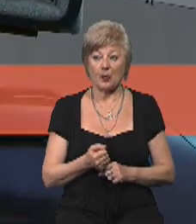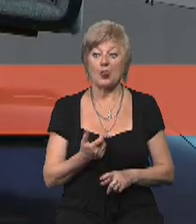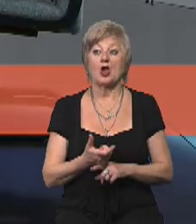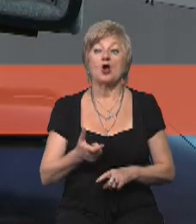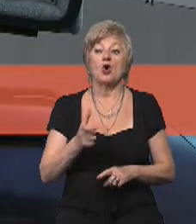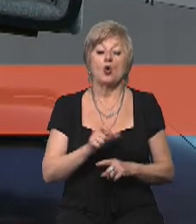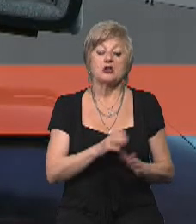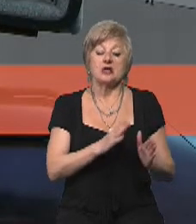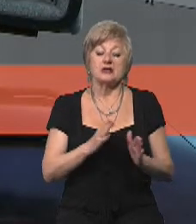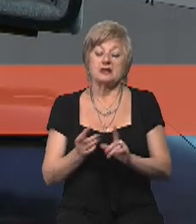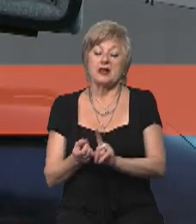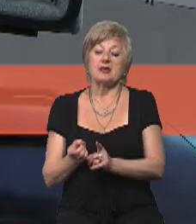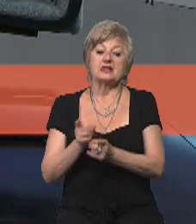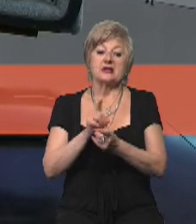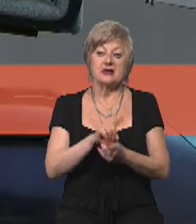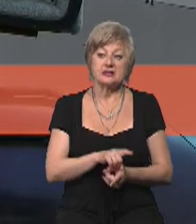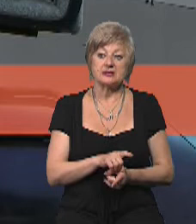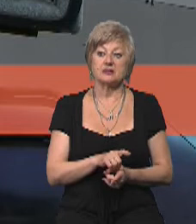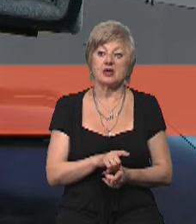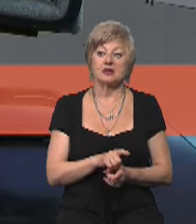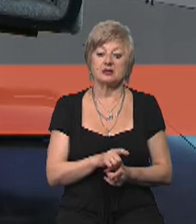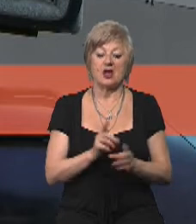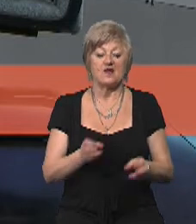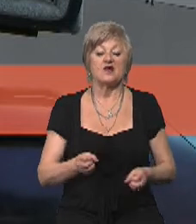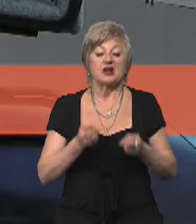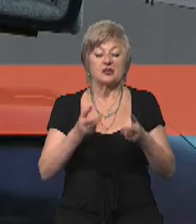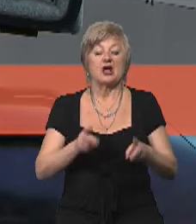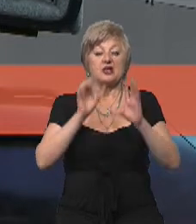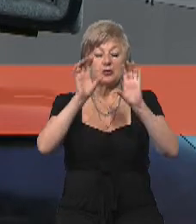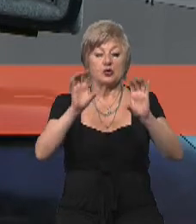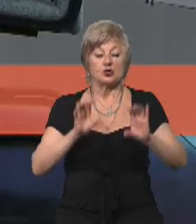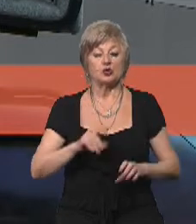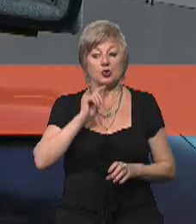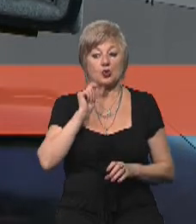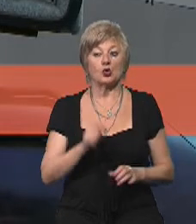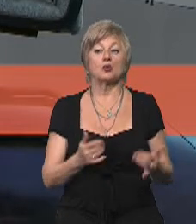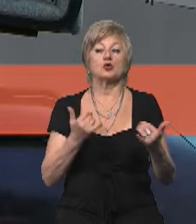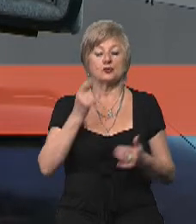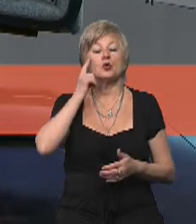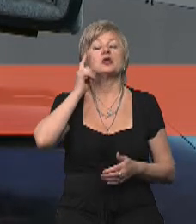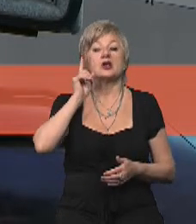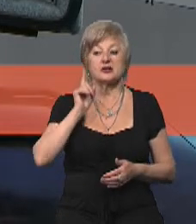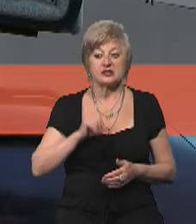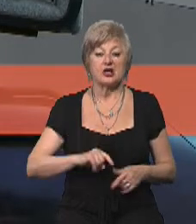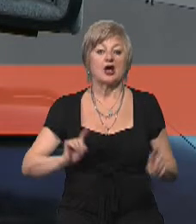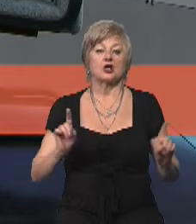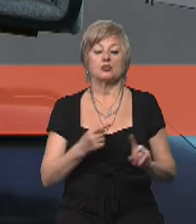Дуже системні зміни, відбулися зміни в Кримінальному кодексі України. І ми сьогодні знаємо, що